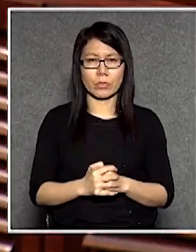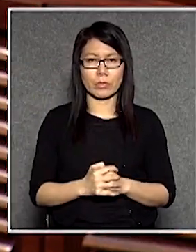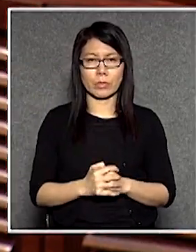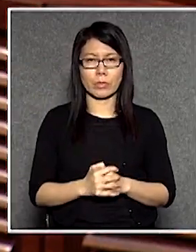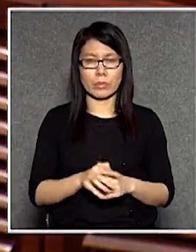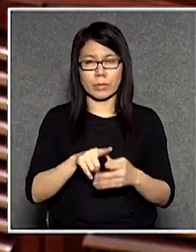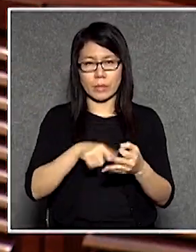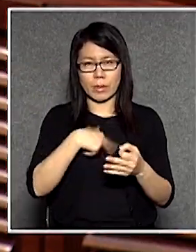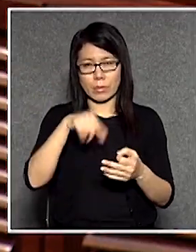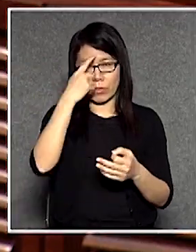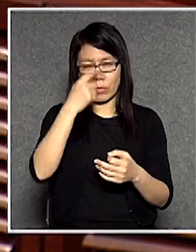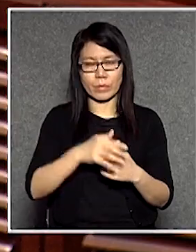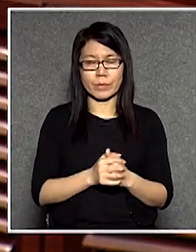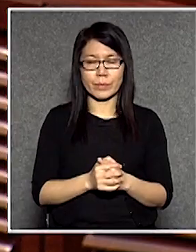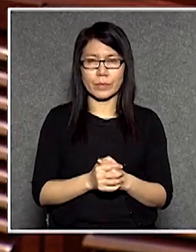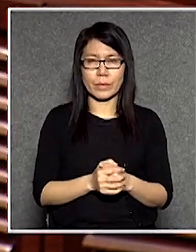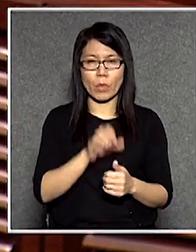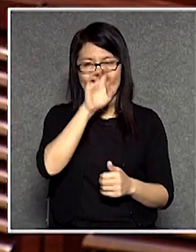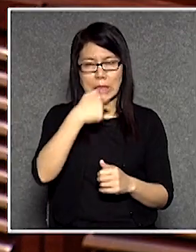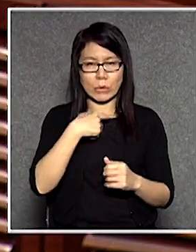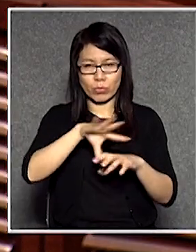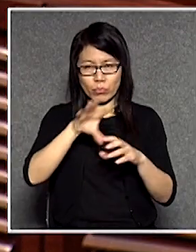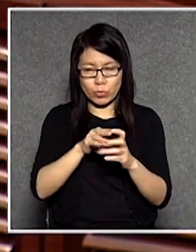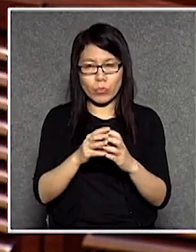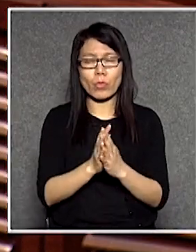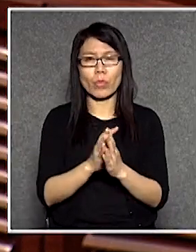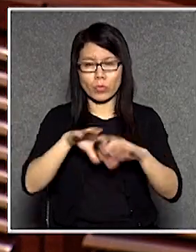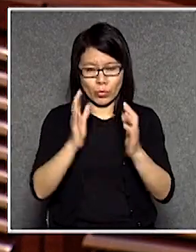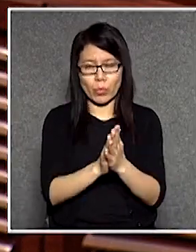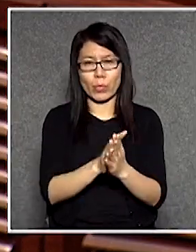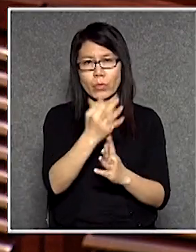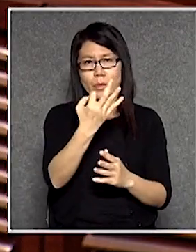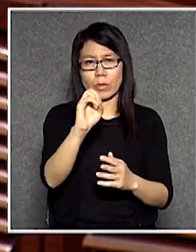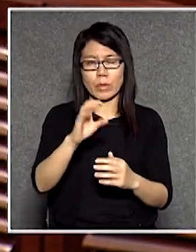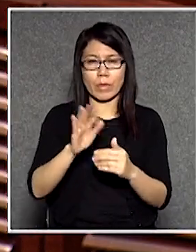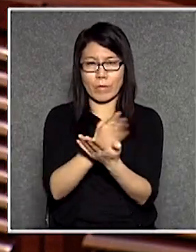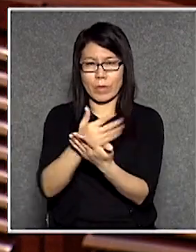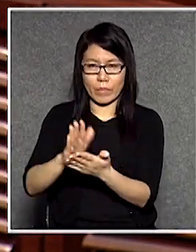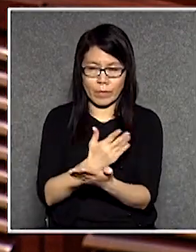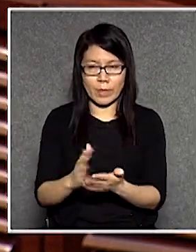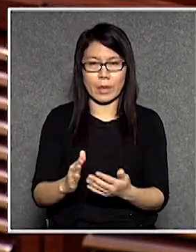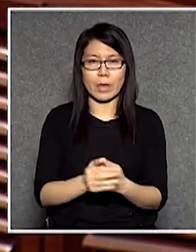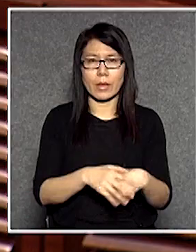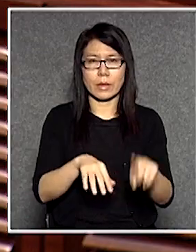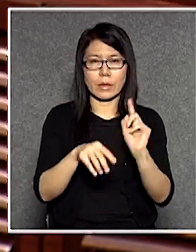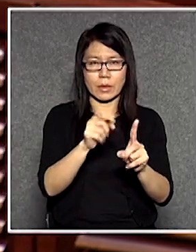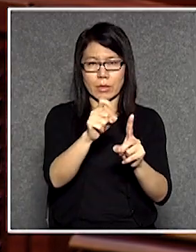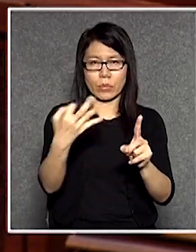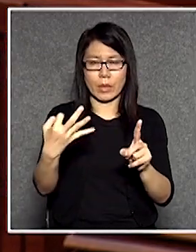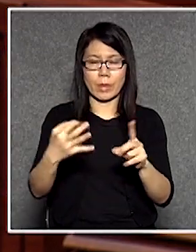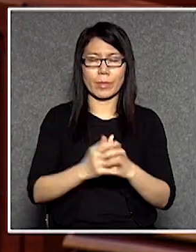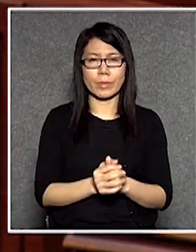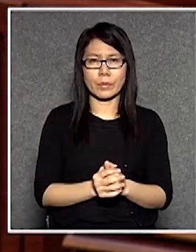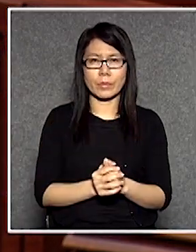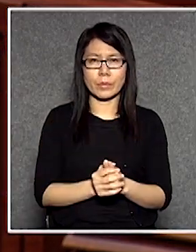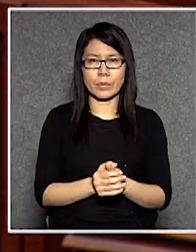梁國雄議員咧，他說要將總目30分目193